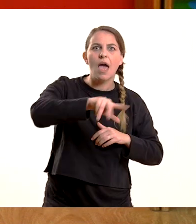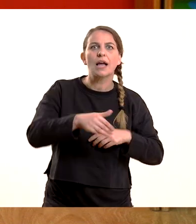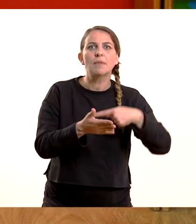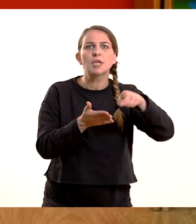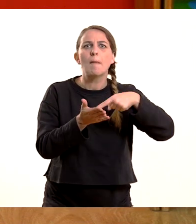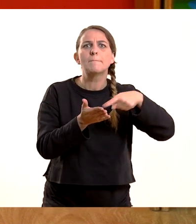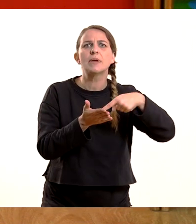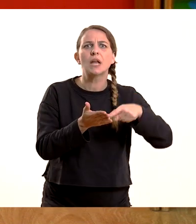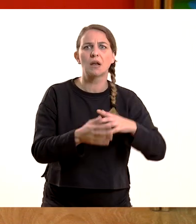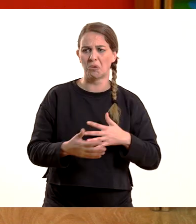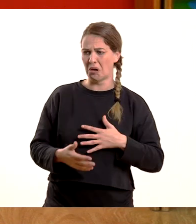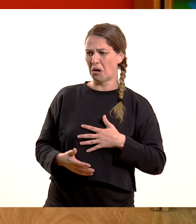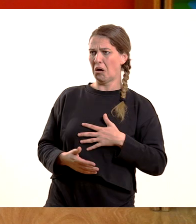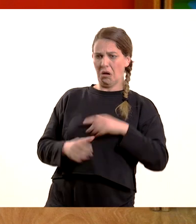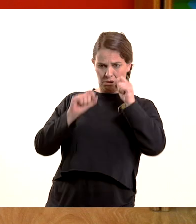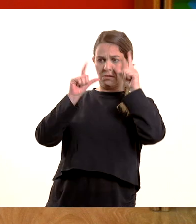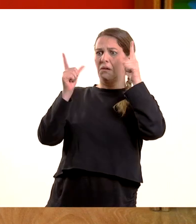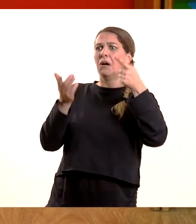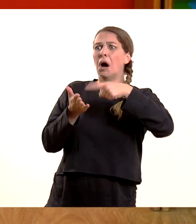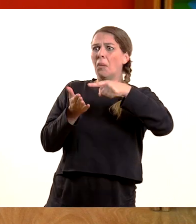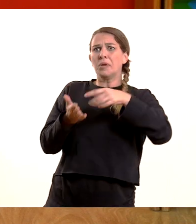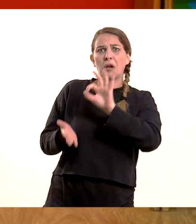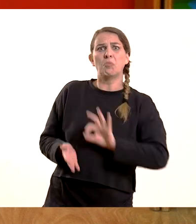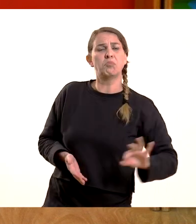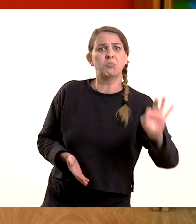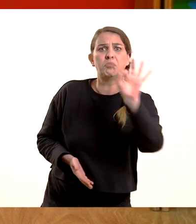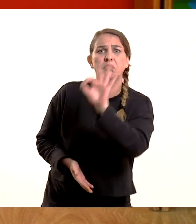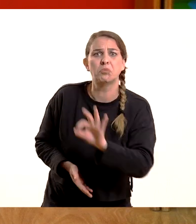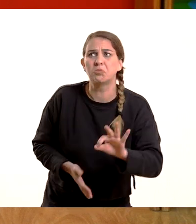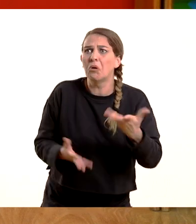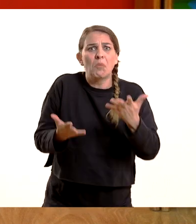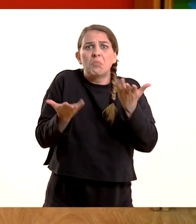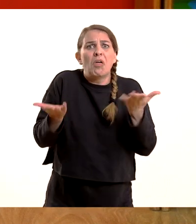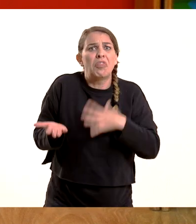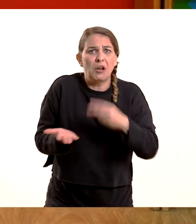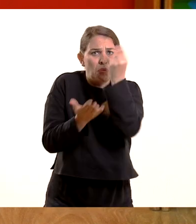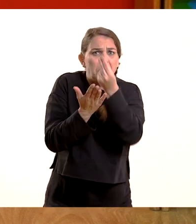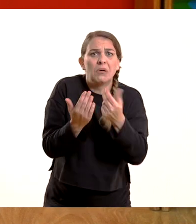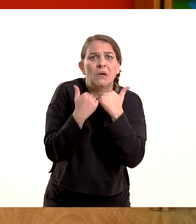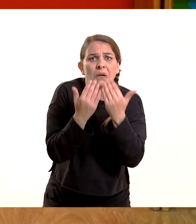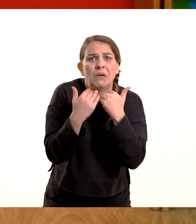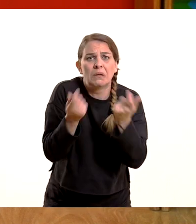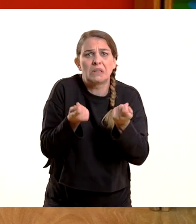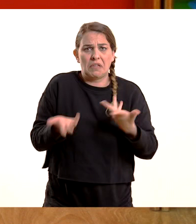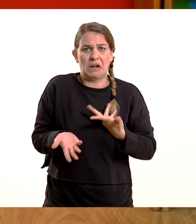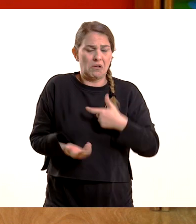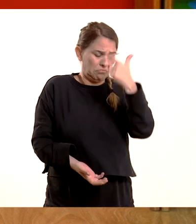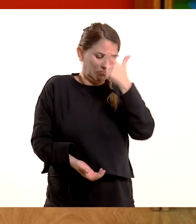«Πού πήγε το πινέλο μου, πού πήγε, τι θα κάνω χωρίς αυτό, πού θα ζωγραφίζω?» Και ενώ